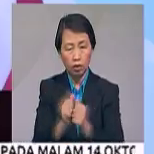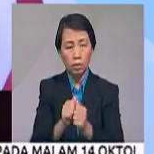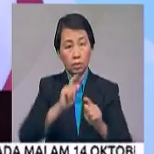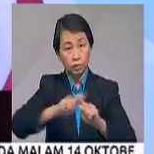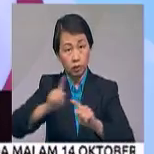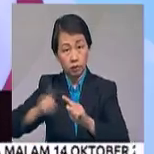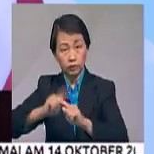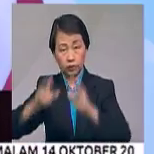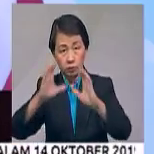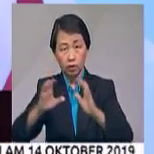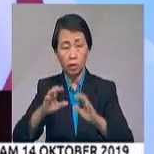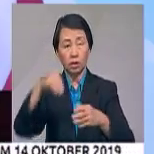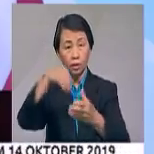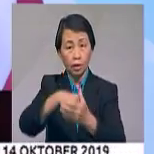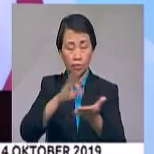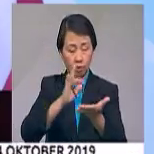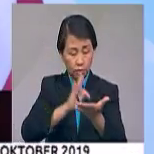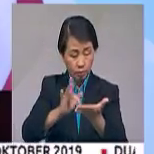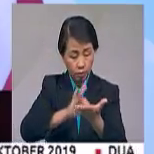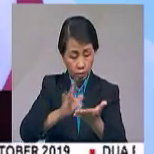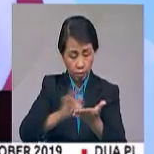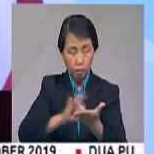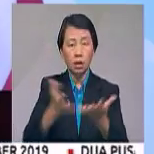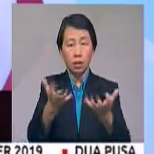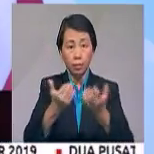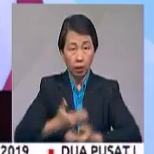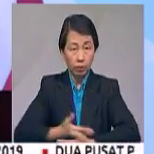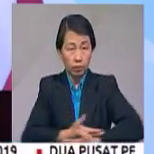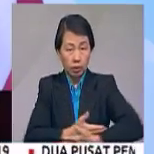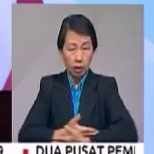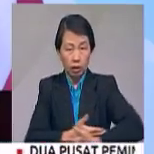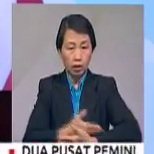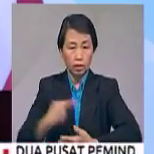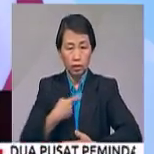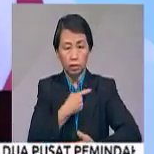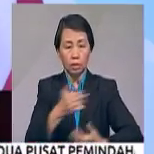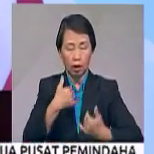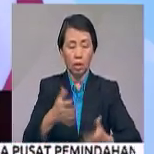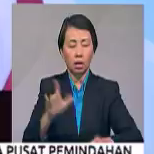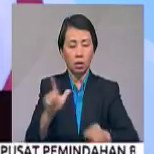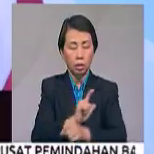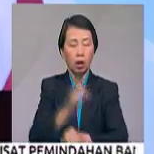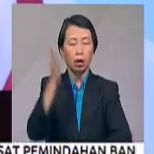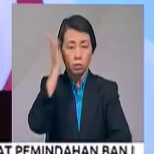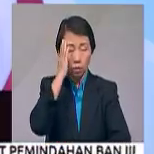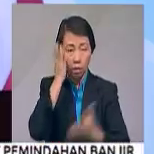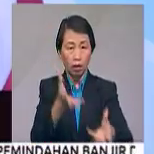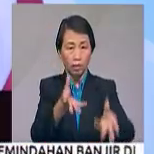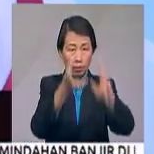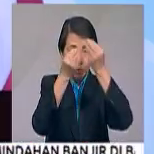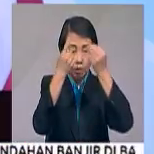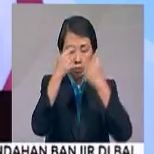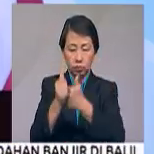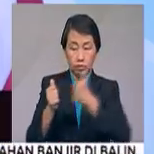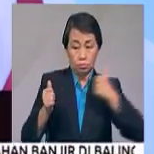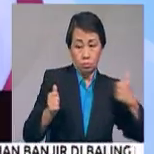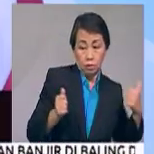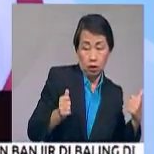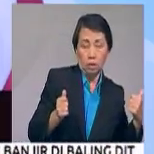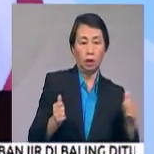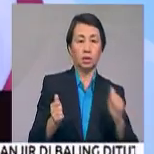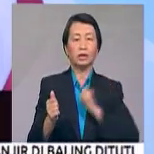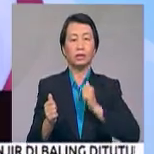medium di media sosial, dan kita mahu anak-anak kita dilengkapkan dengan maklumat dan panduan untuk mengelakkan